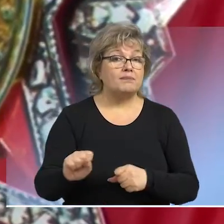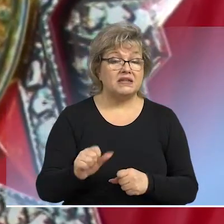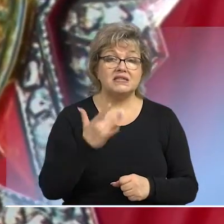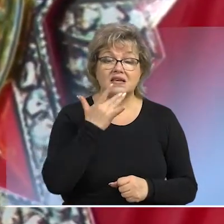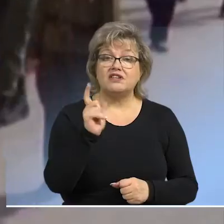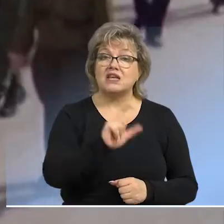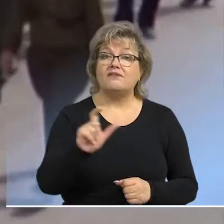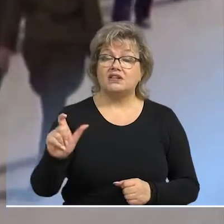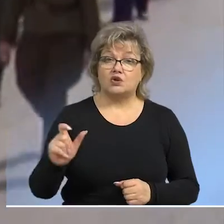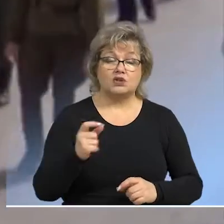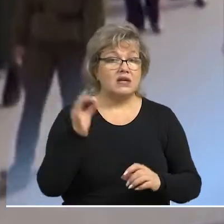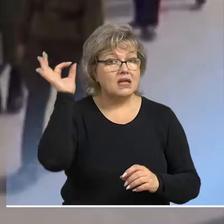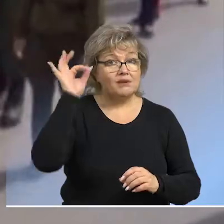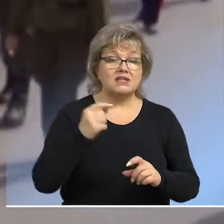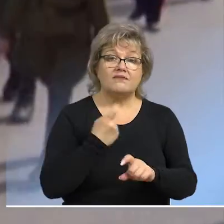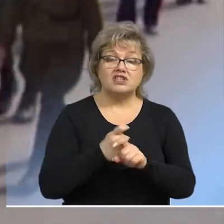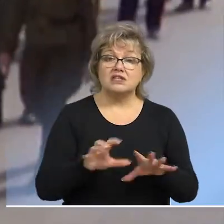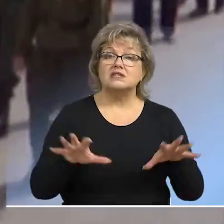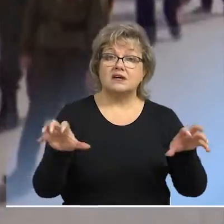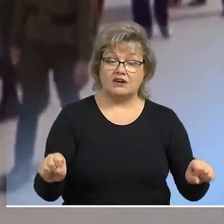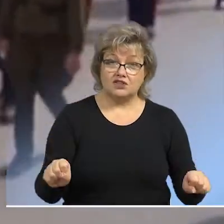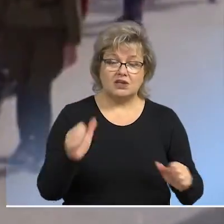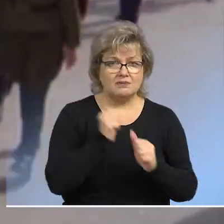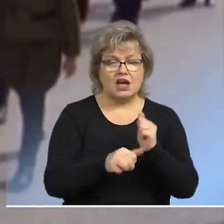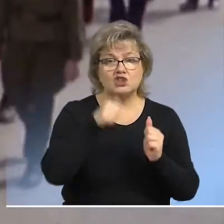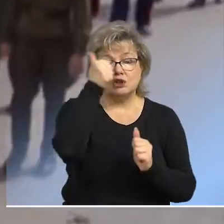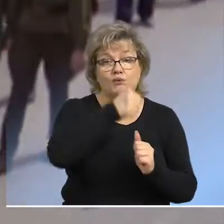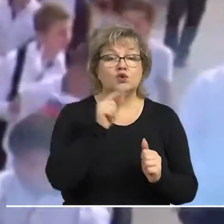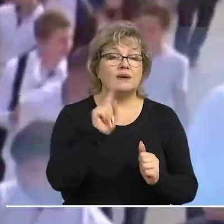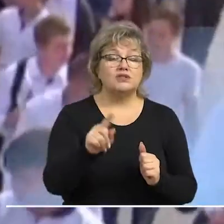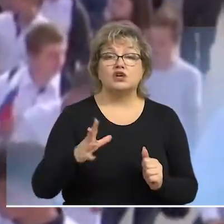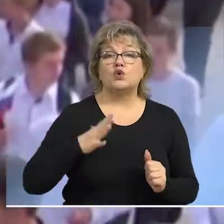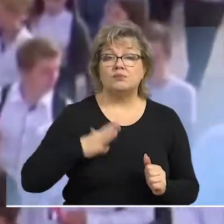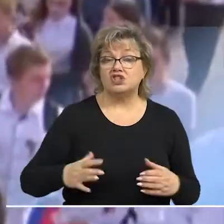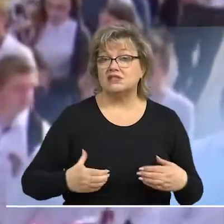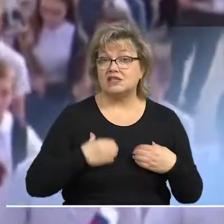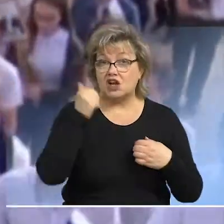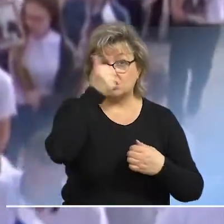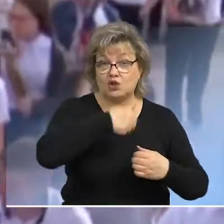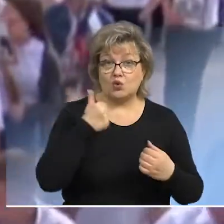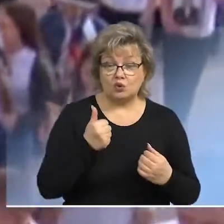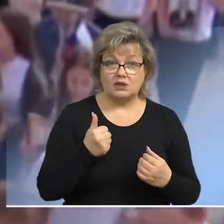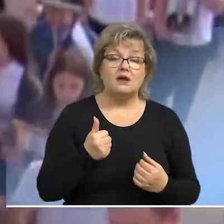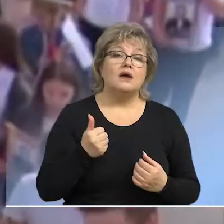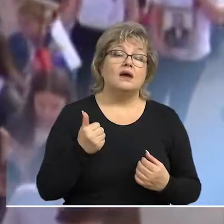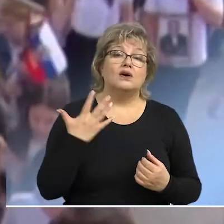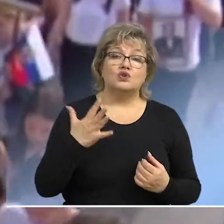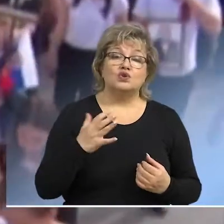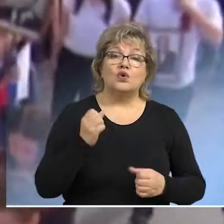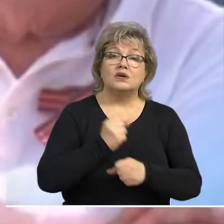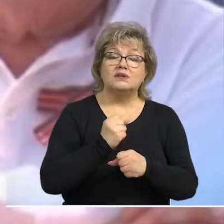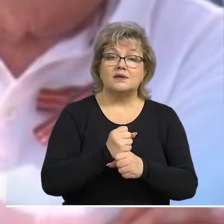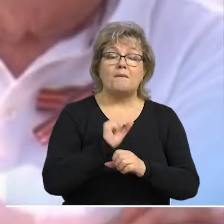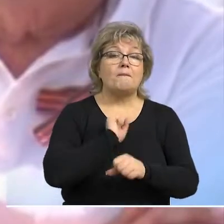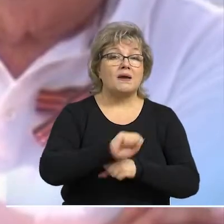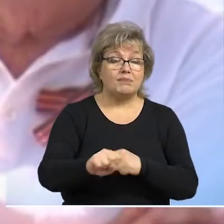Победы советского народа над немецко-фашистскими захватчиками. С каждым годом тех, кто пережил страшные годы лихолетия, кто ковал победу